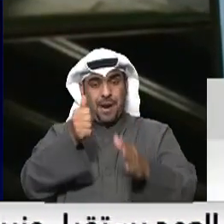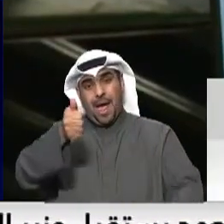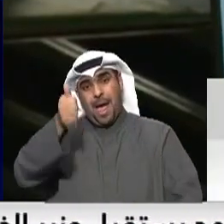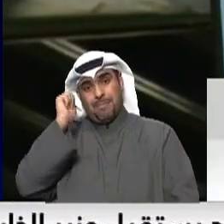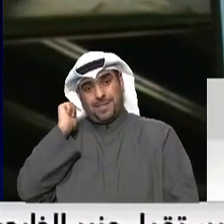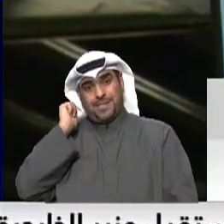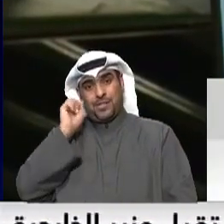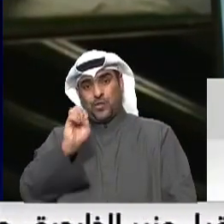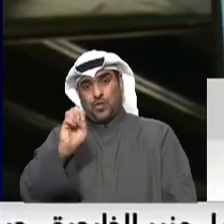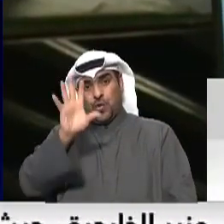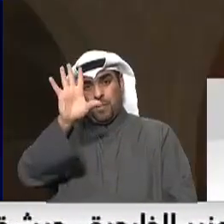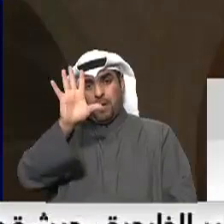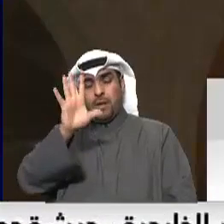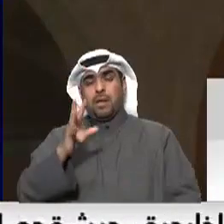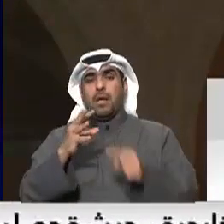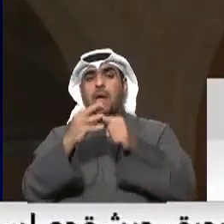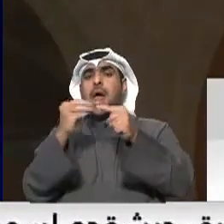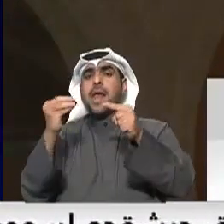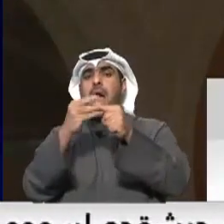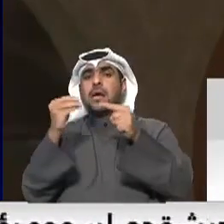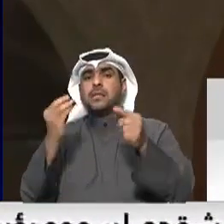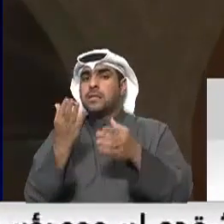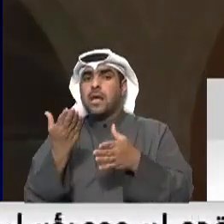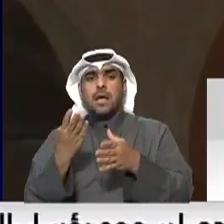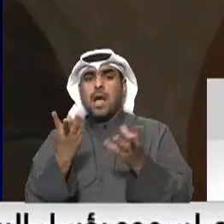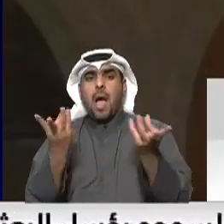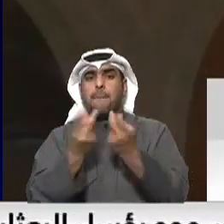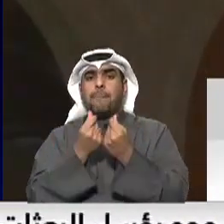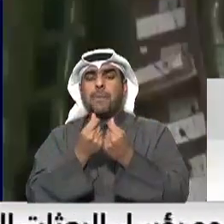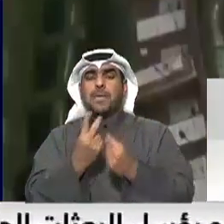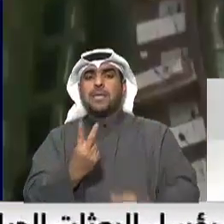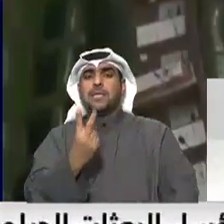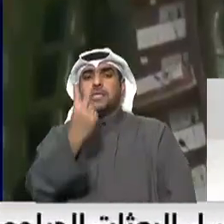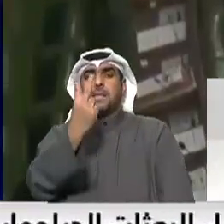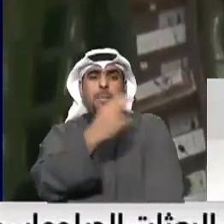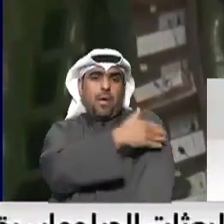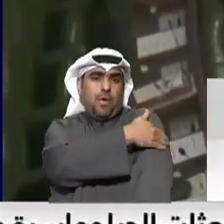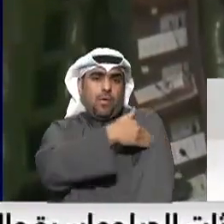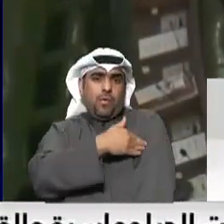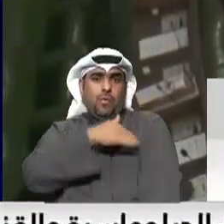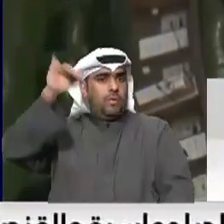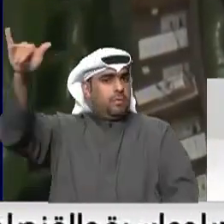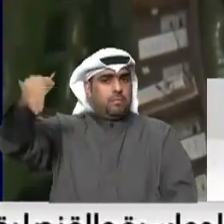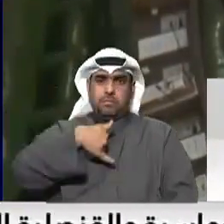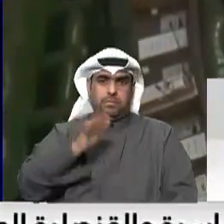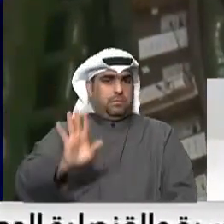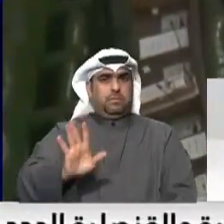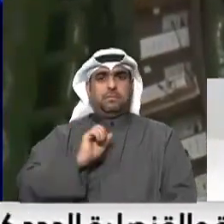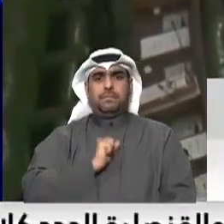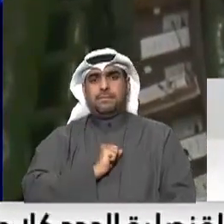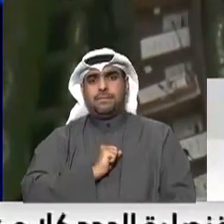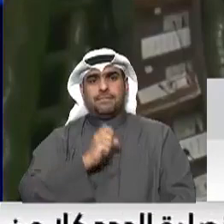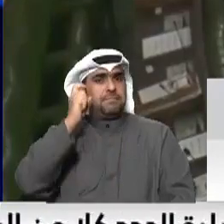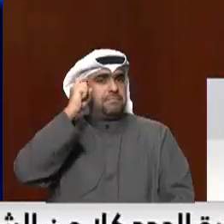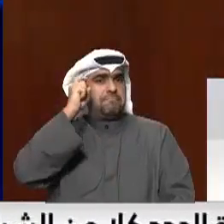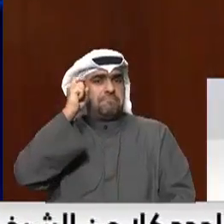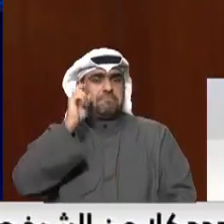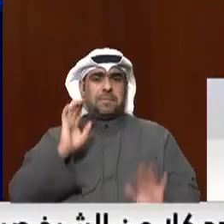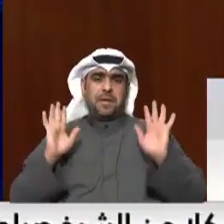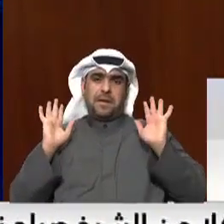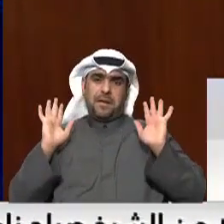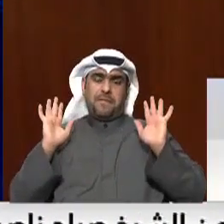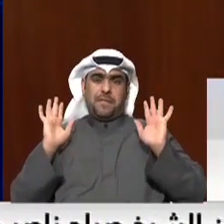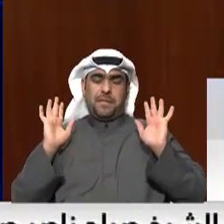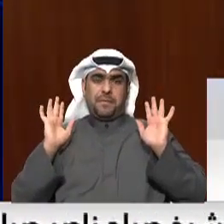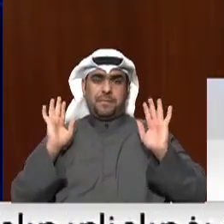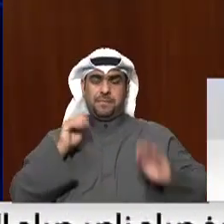يعني صرحت لجنة الانتخابات الهيئة العليا المستقلة للانتخابات في تونس بعدم جواز